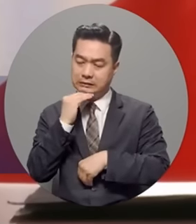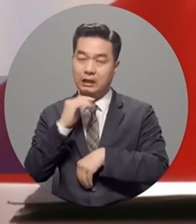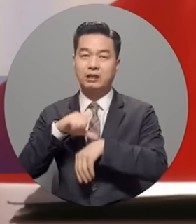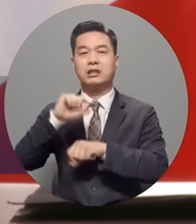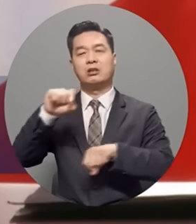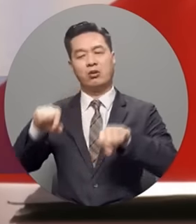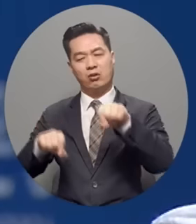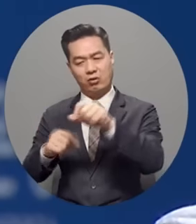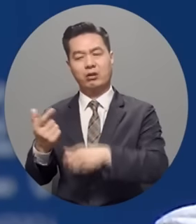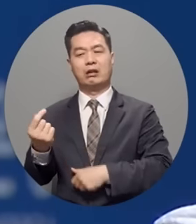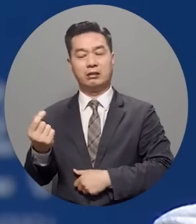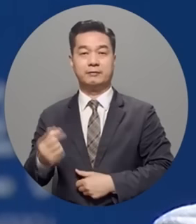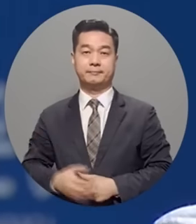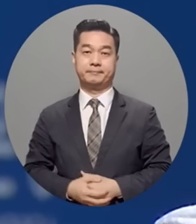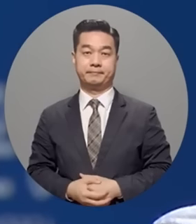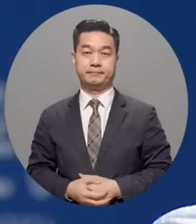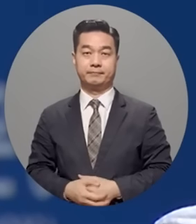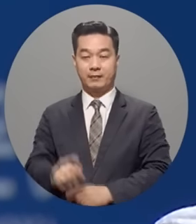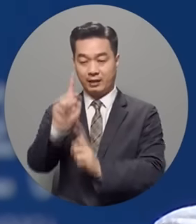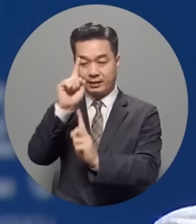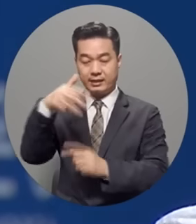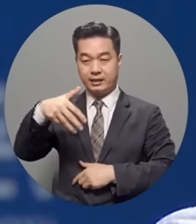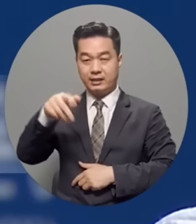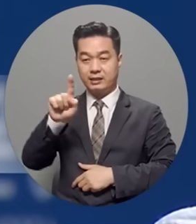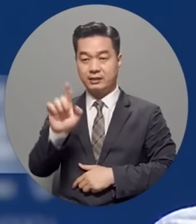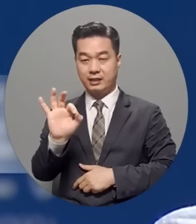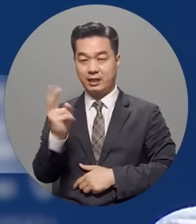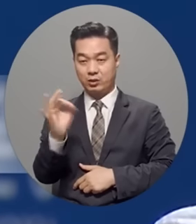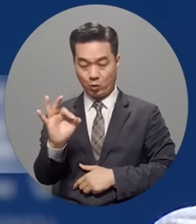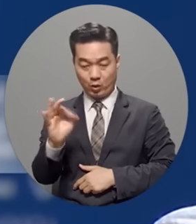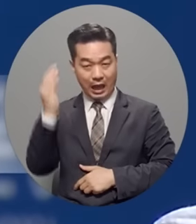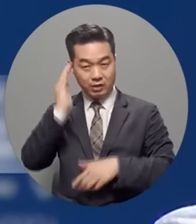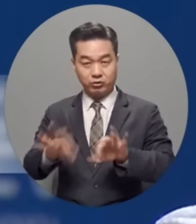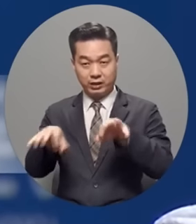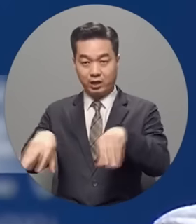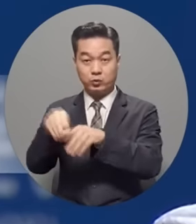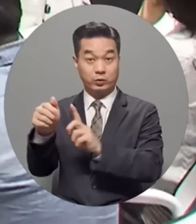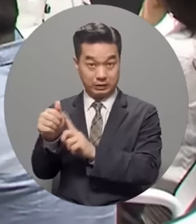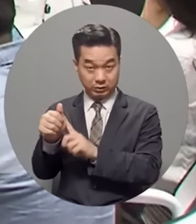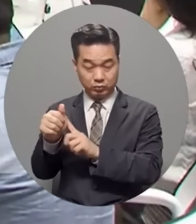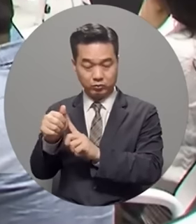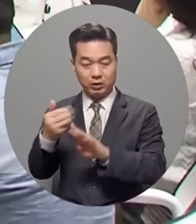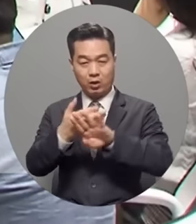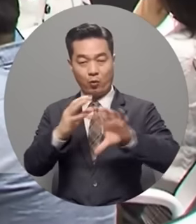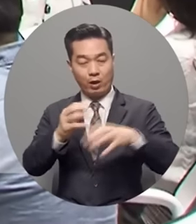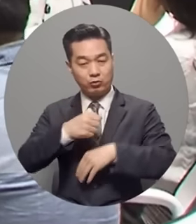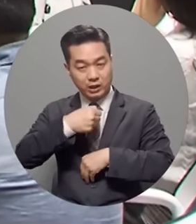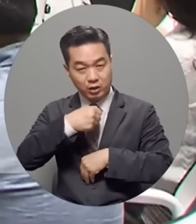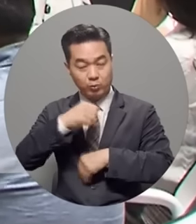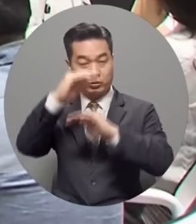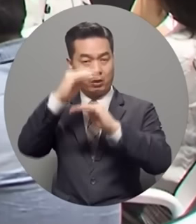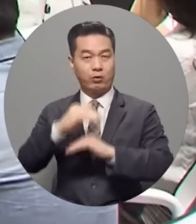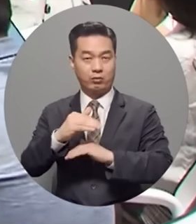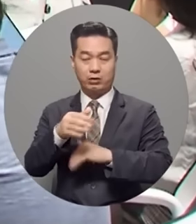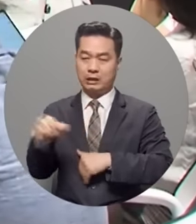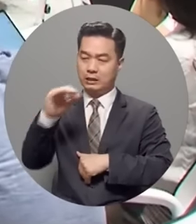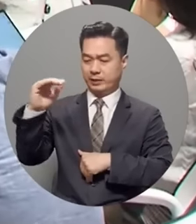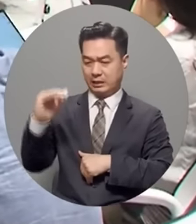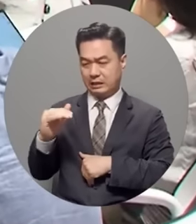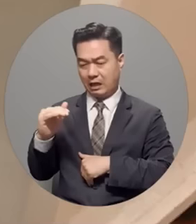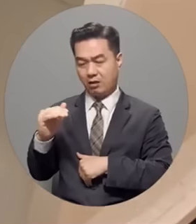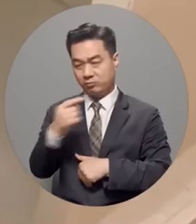confidence. 이창용 한국은행 총재도 외신 인터뷰에서 금리 인하 신호를 보내지 않고 있다고 잘라